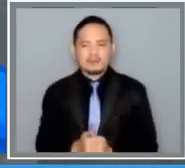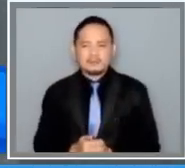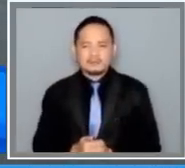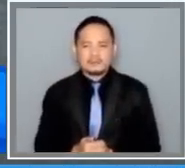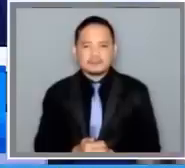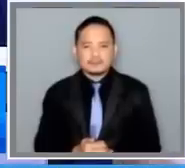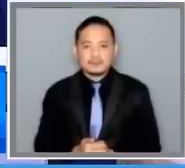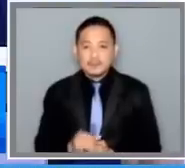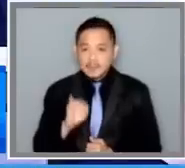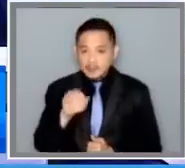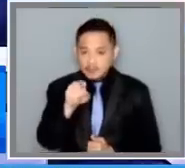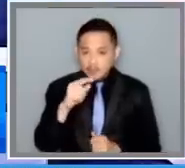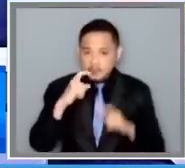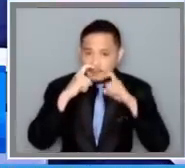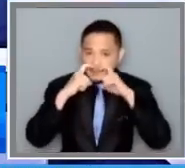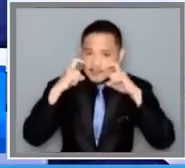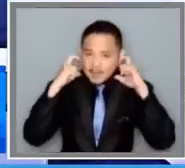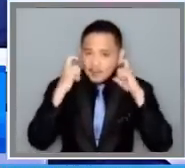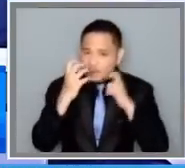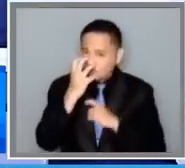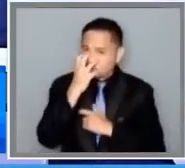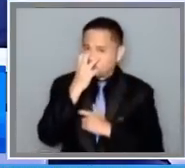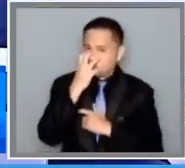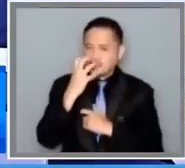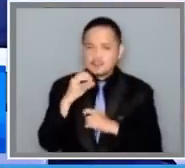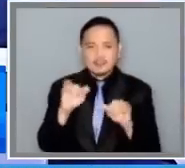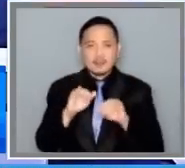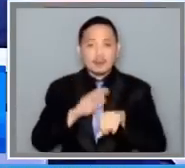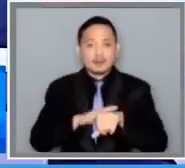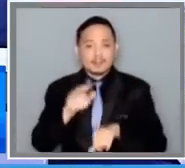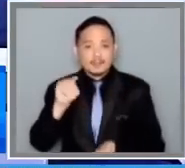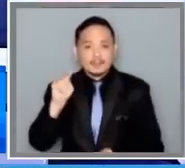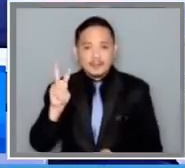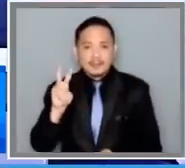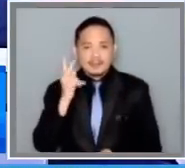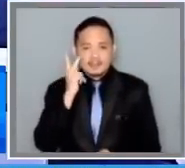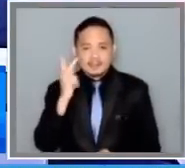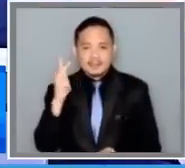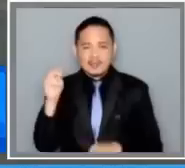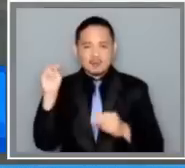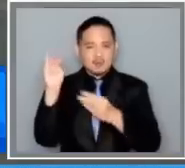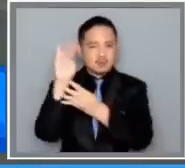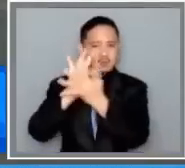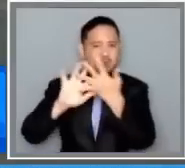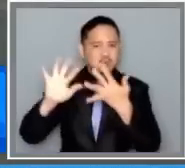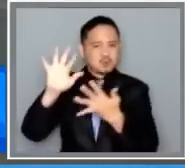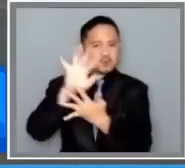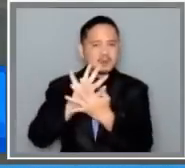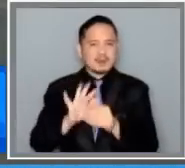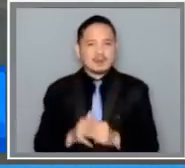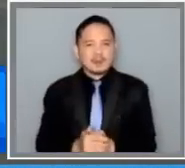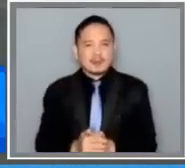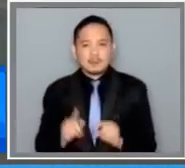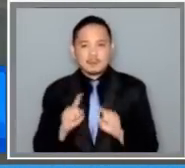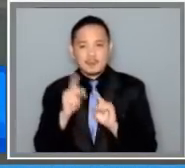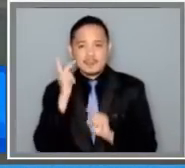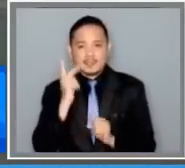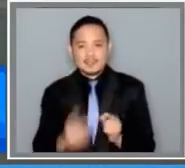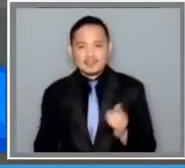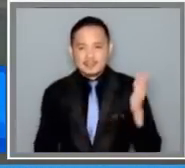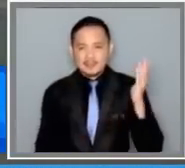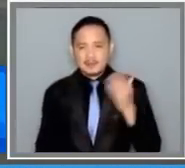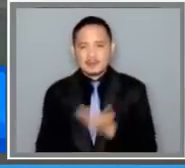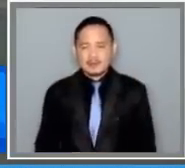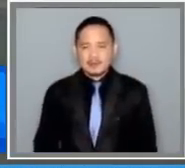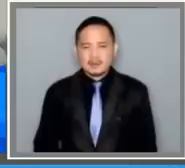ayan, no, kagaya ganyan, no, pinakikita natin sa TV, malabo talaga yung surrounding natin eh. Pwede ba dito yung cloth na mask lang